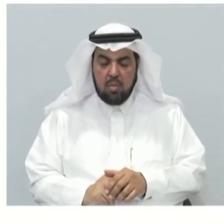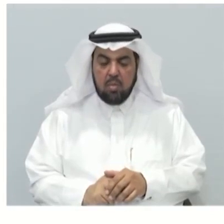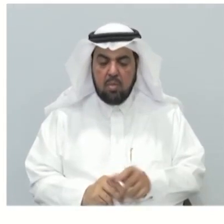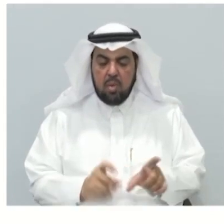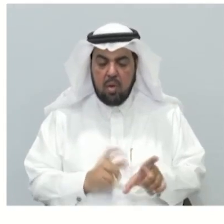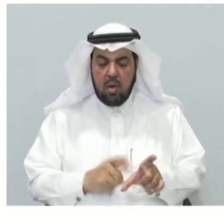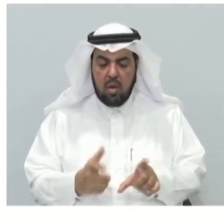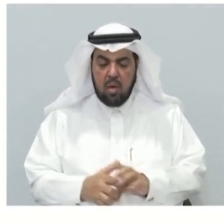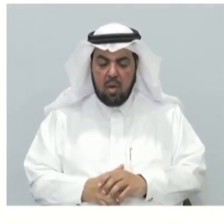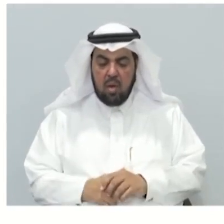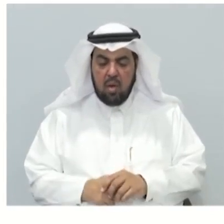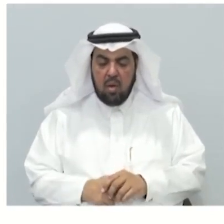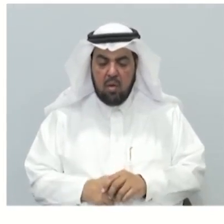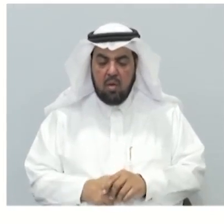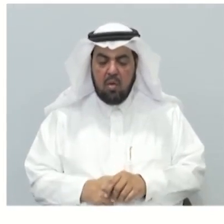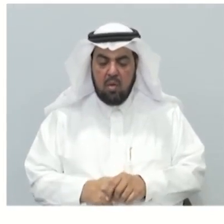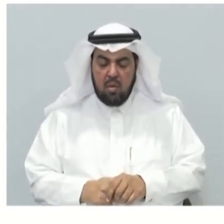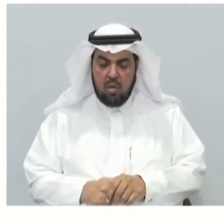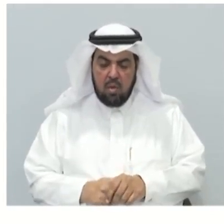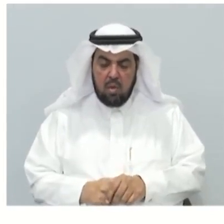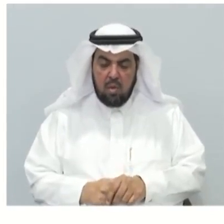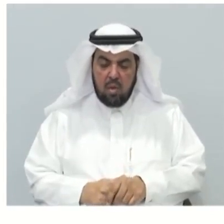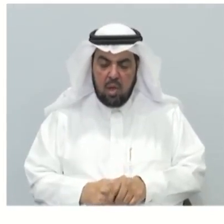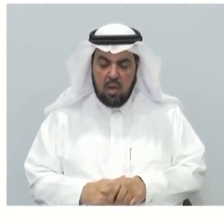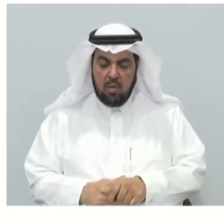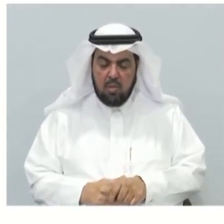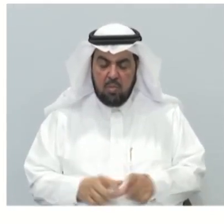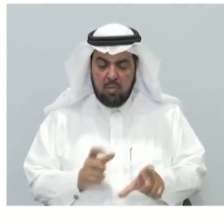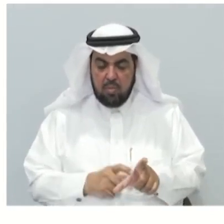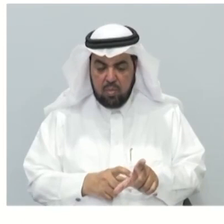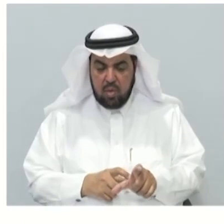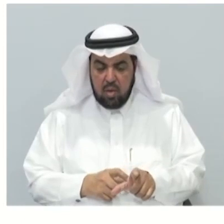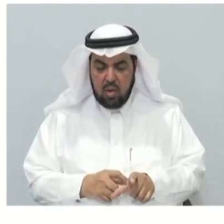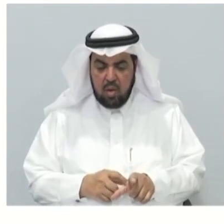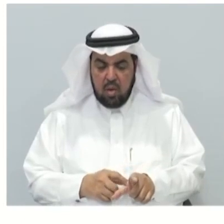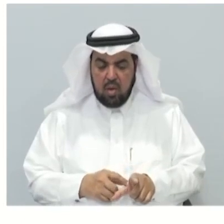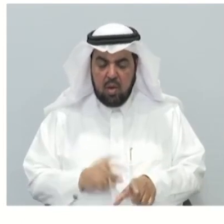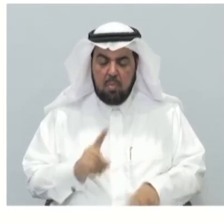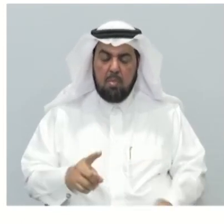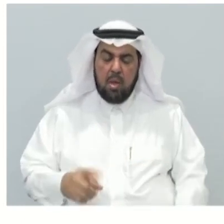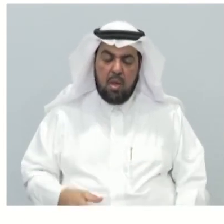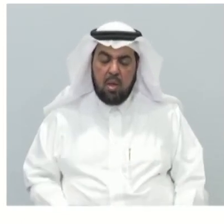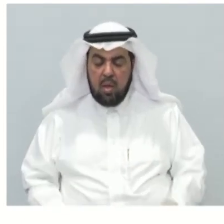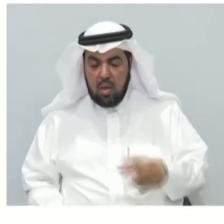يا سلام ايضا الزاويتين بي اي س